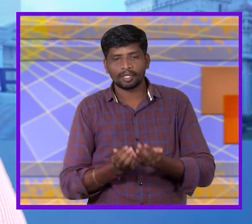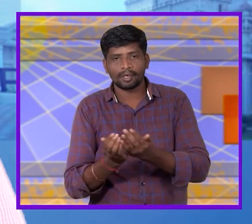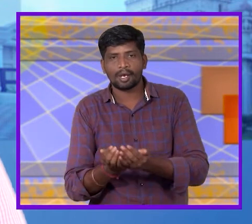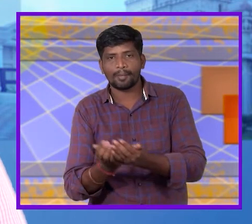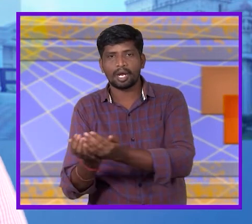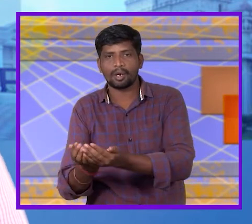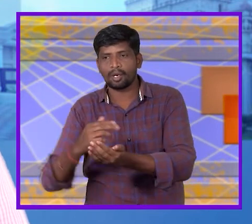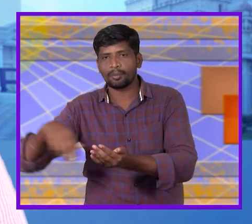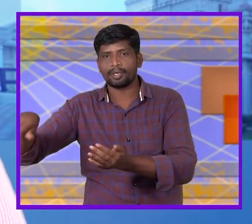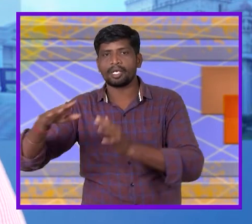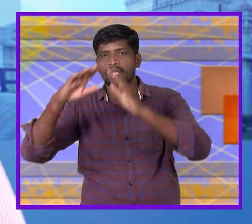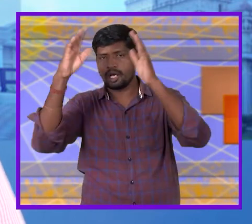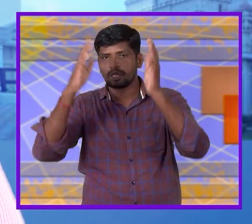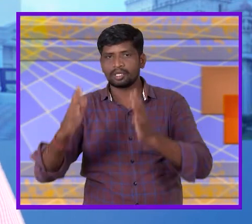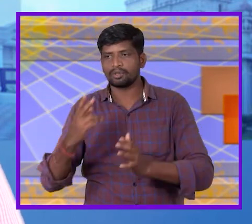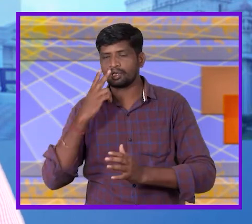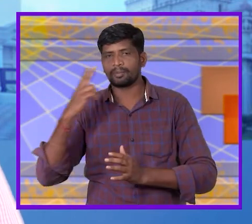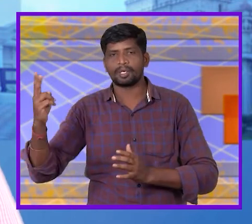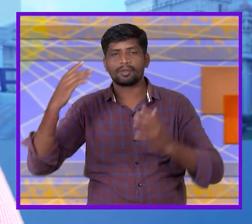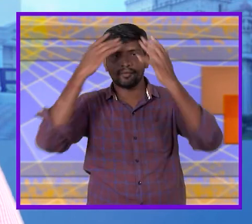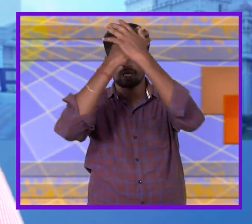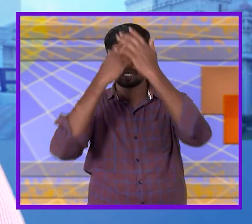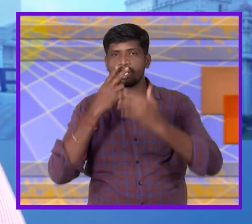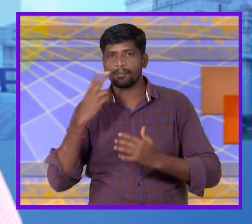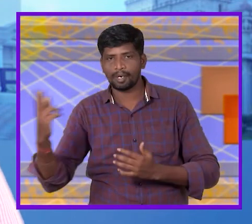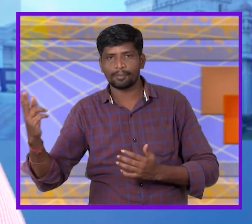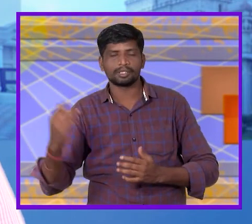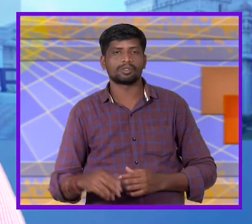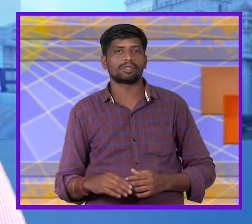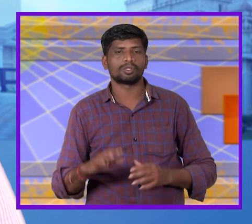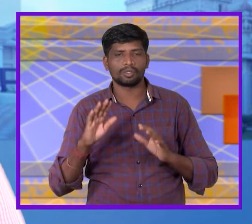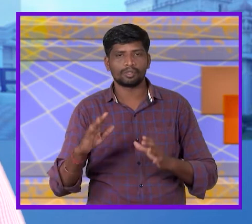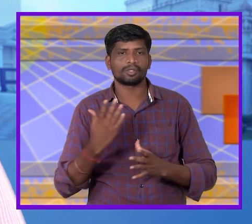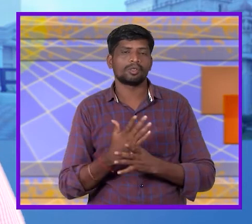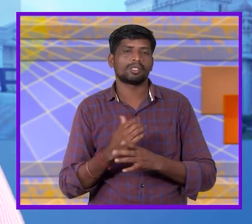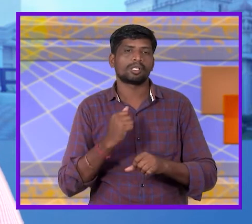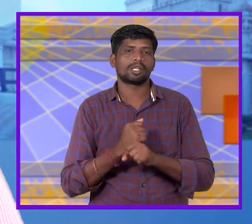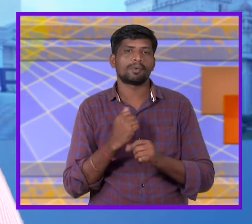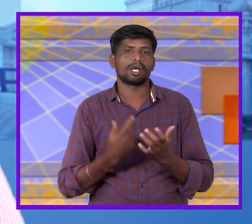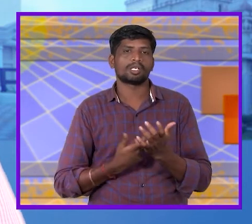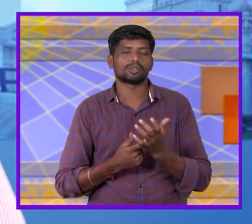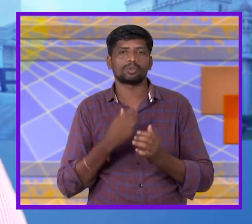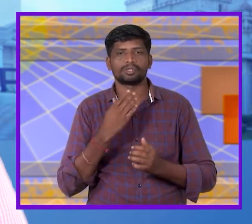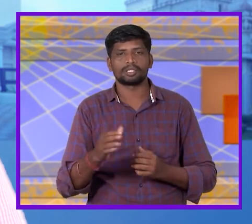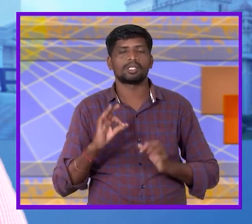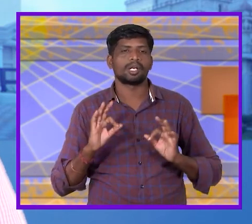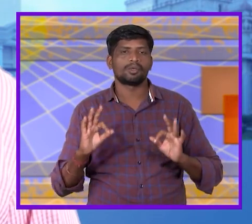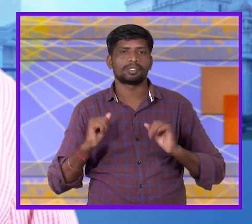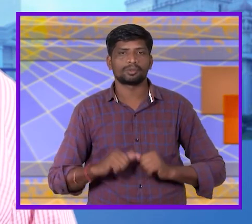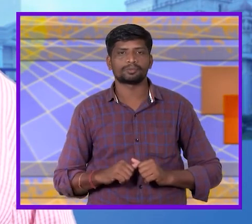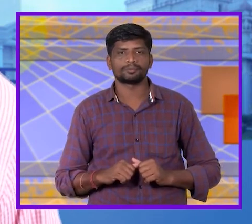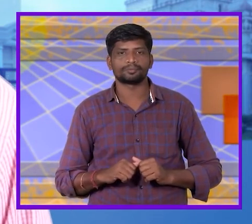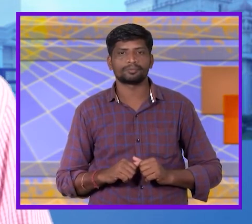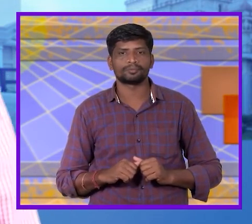சிலையை பார்ப்பதற்கும் அந்த பூம்புகார் கப்பல் போக்குவரத்து கழகத்தை அவர்கள் நடத்தி கொண்டிருக்கிறார்கள் என்பது ஒரு பெருமைப்படக்கூடிய விஷயம்.